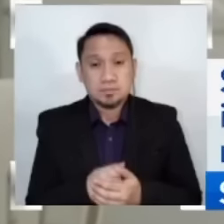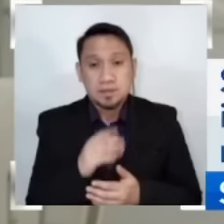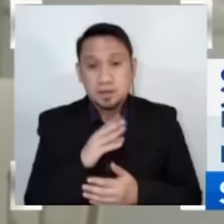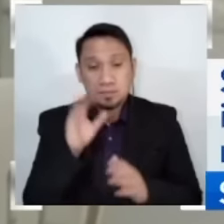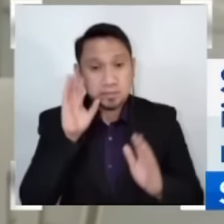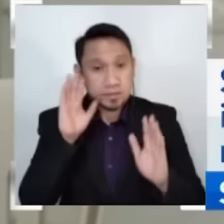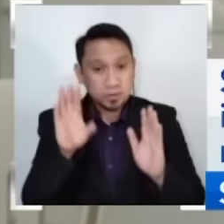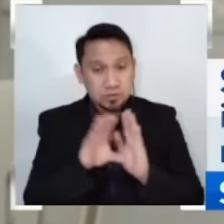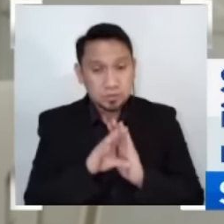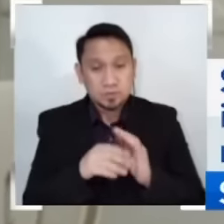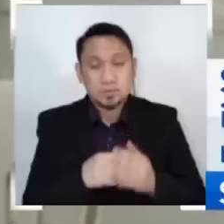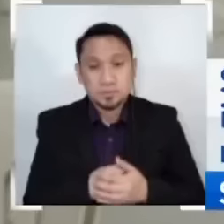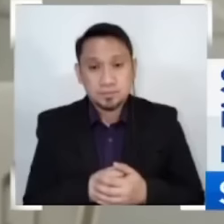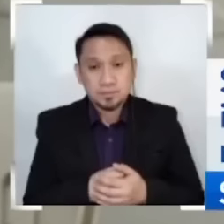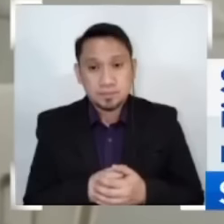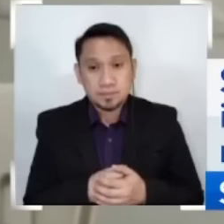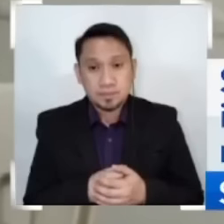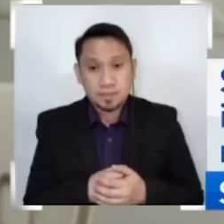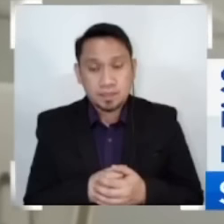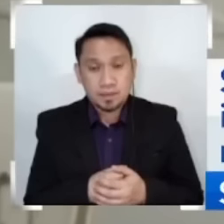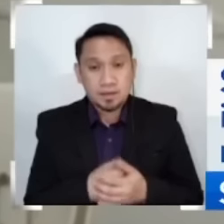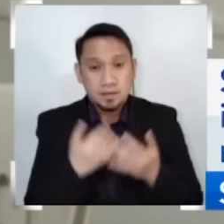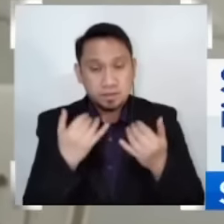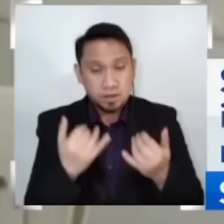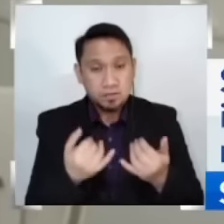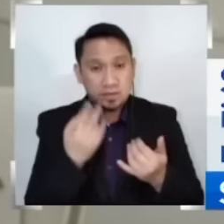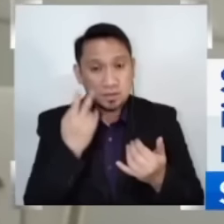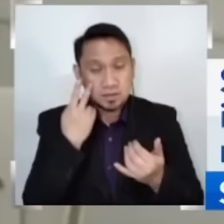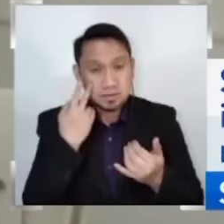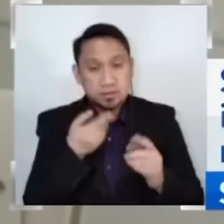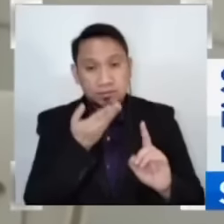Kaya sa circumstances po, siya lang po